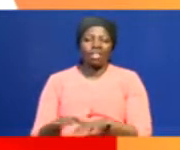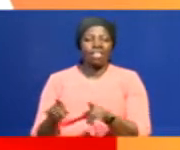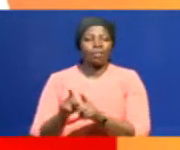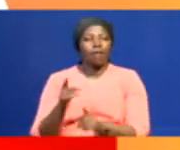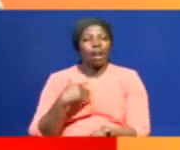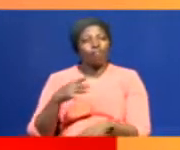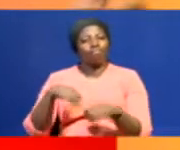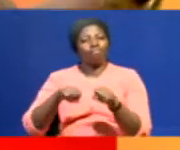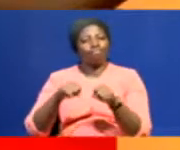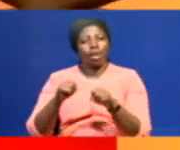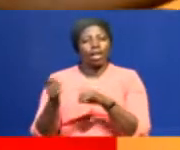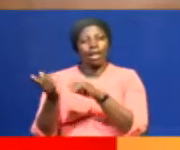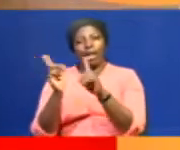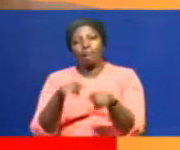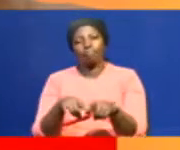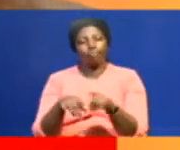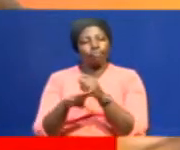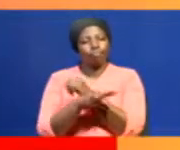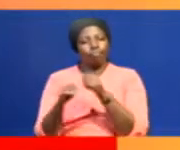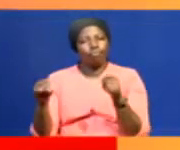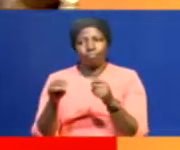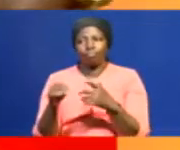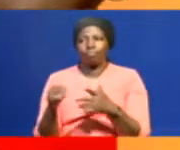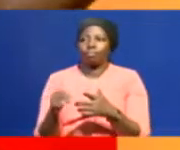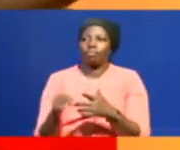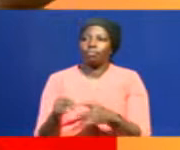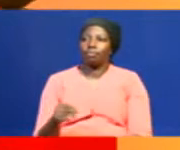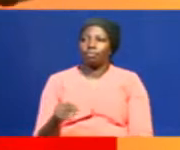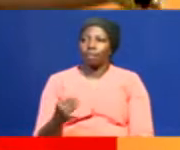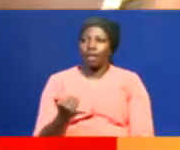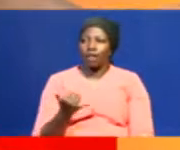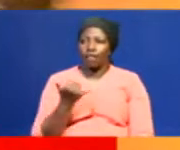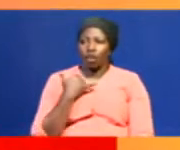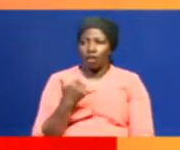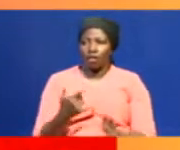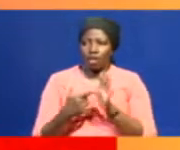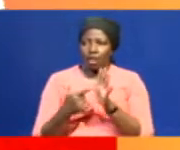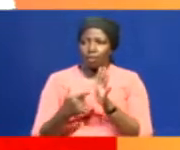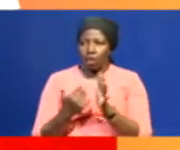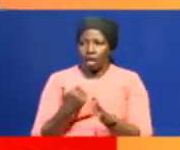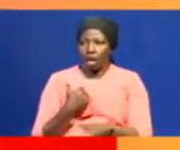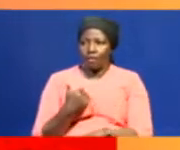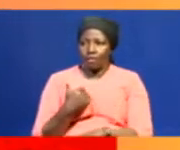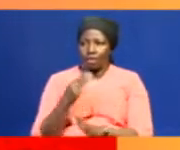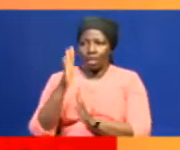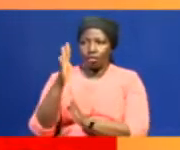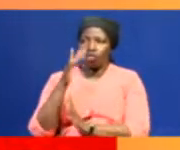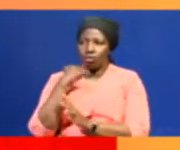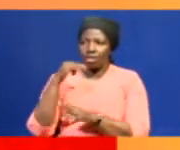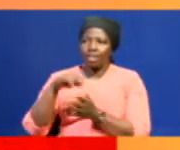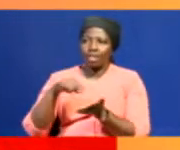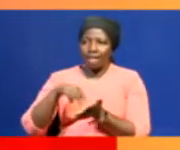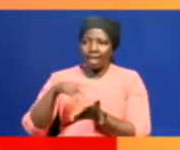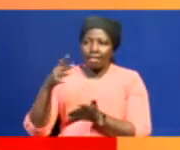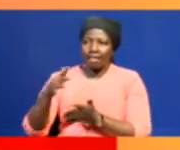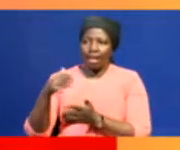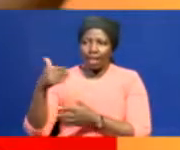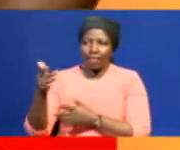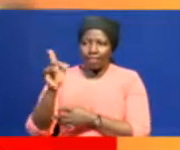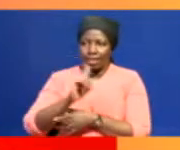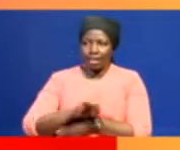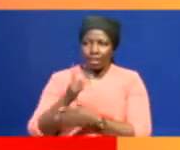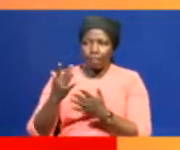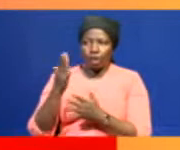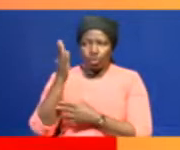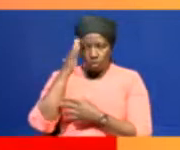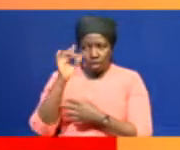Lakini kwa mfano hapa mbele yenu hapa KBC mko na pengine kuna vijana wanasimamanga hapo kila siku. Pengine mnawajua mpaka majina. Hakuna siku hiyo